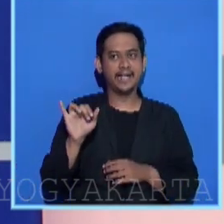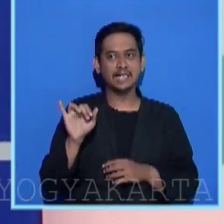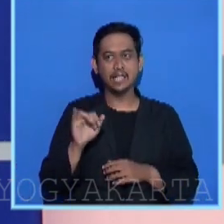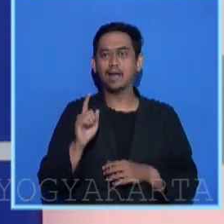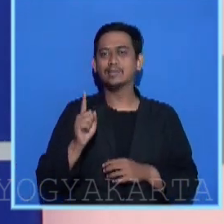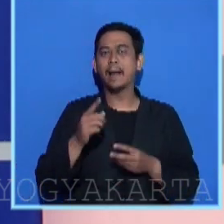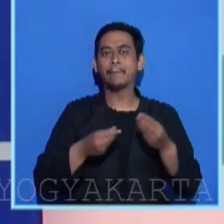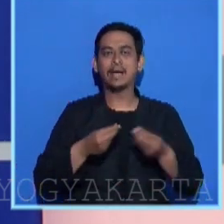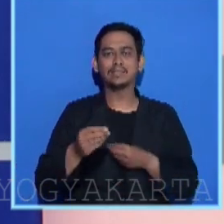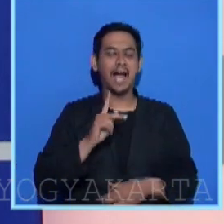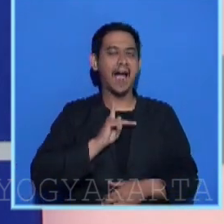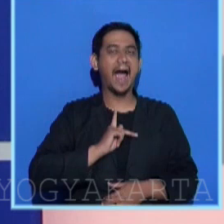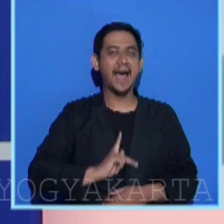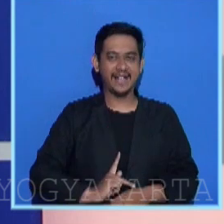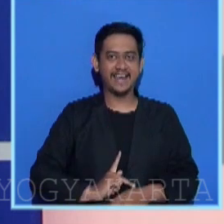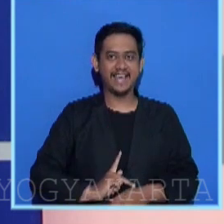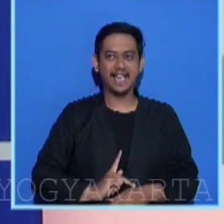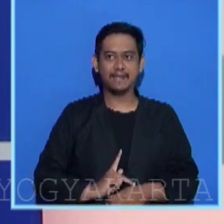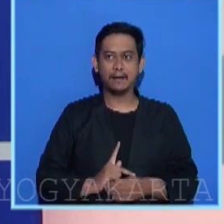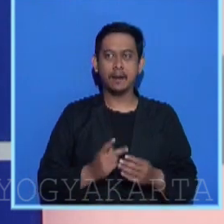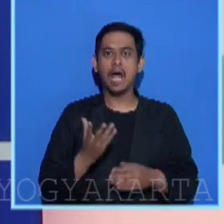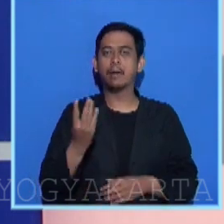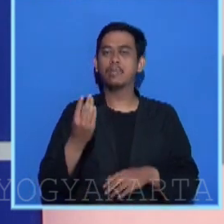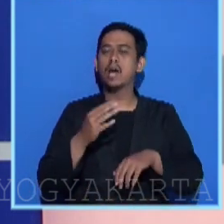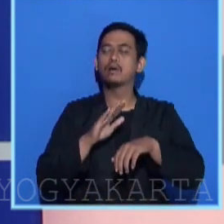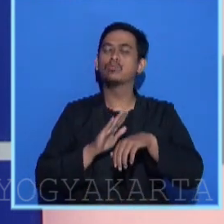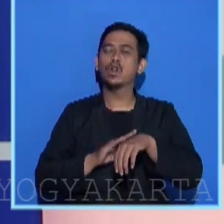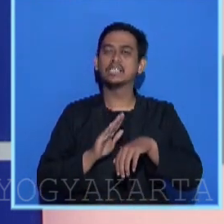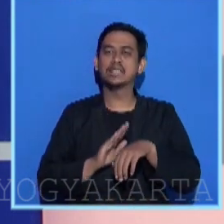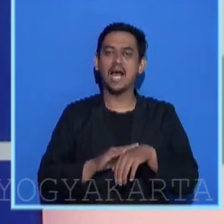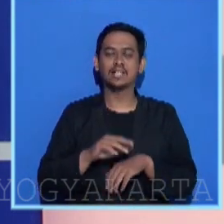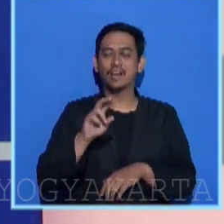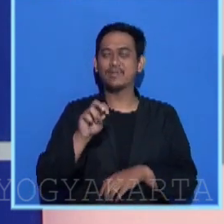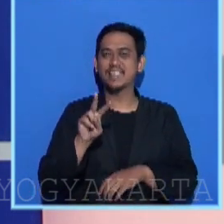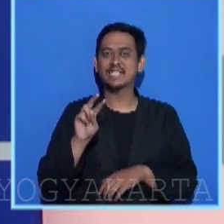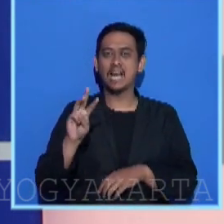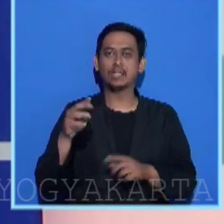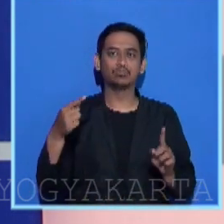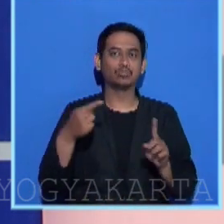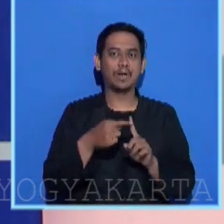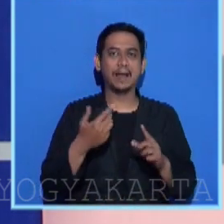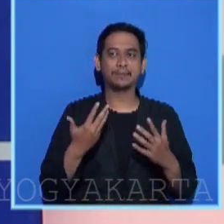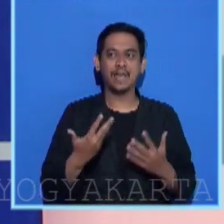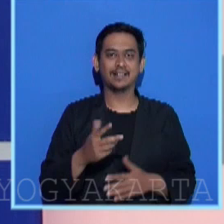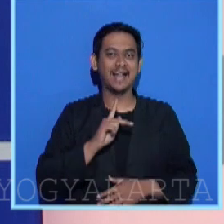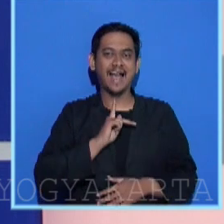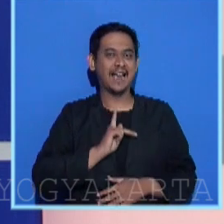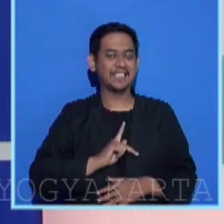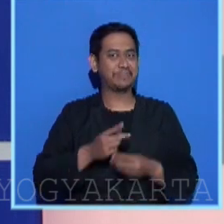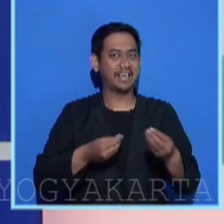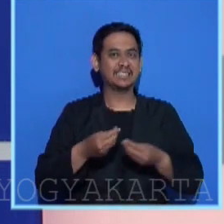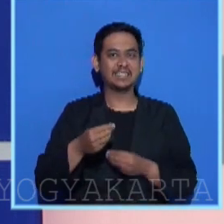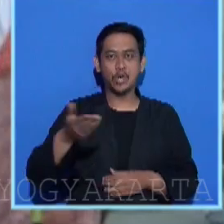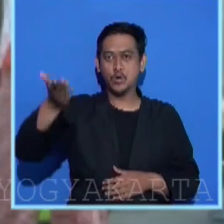Yogyakarta 2023. Kegiatan ini digelar untuk mengobati rasa rindu dan membuat pengunjung bernostalgia di